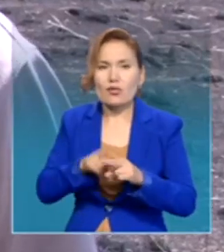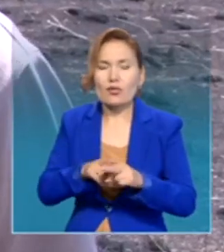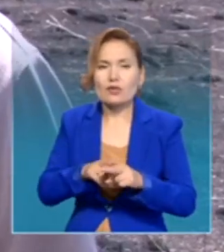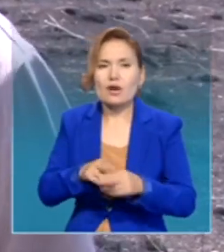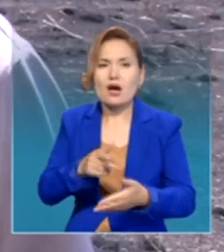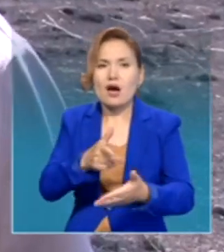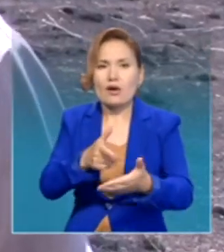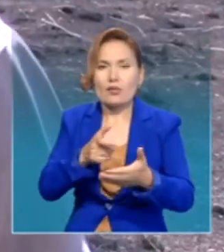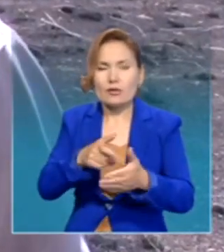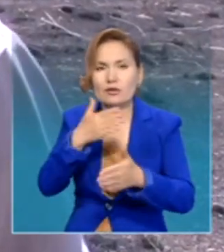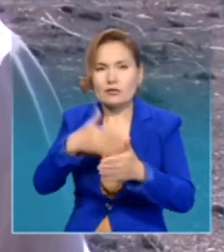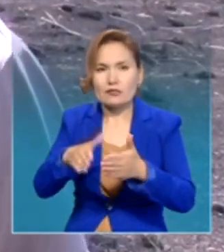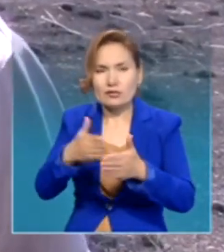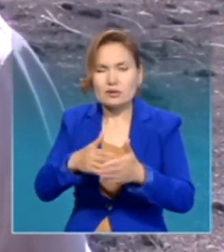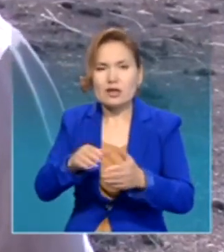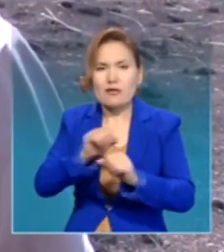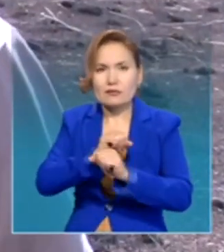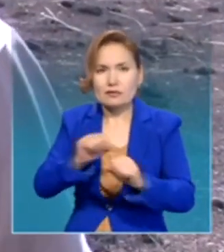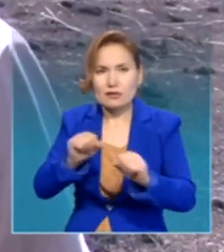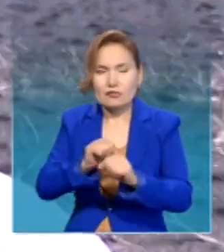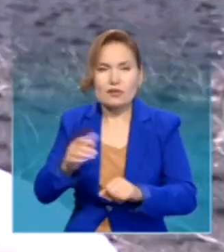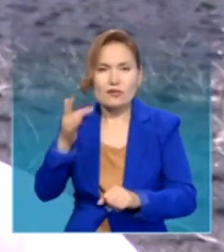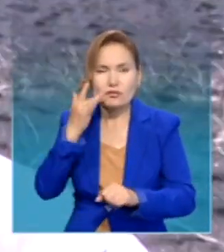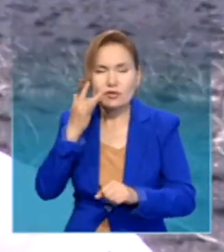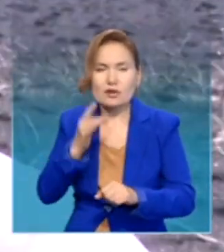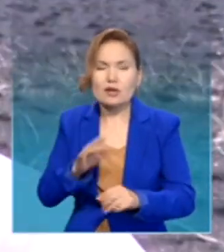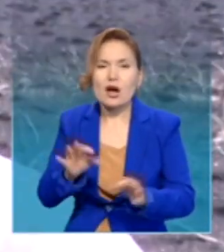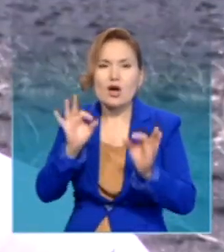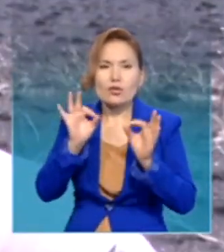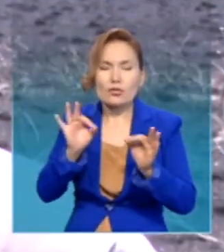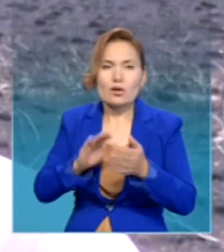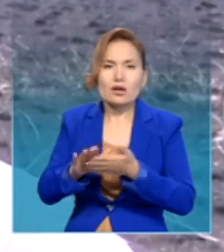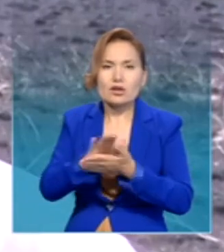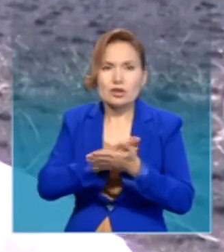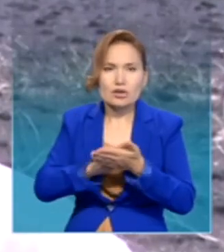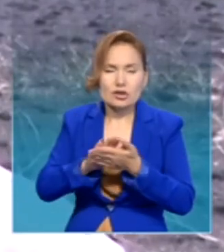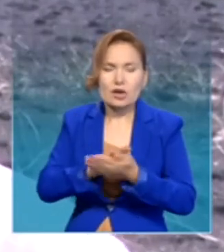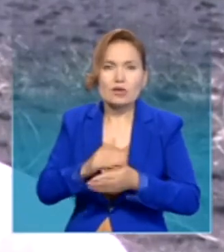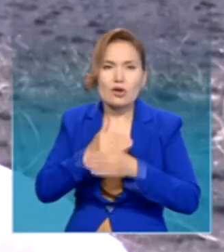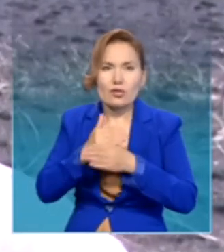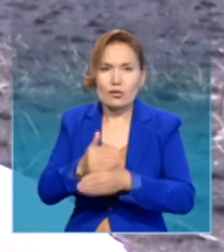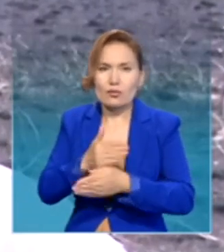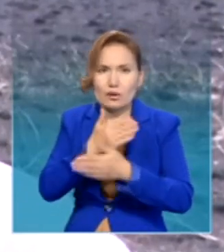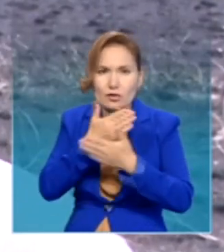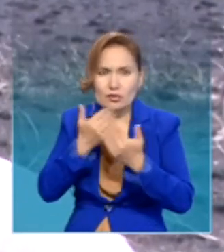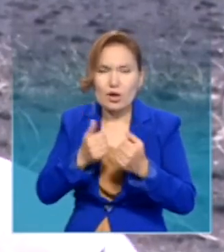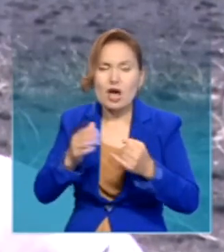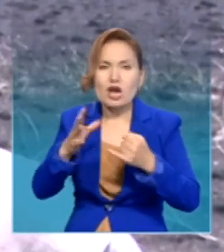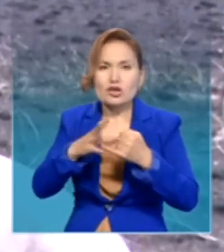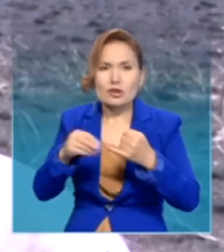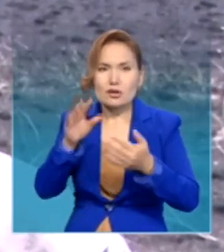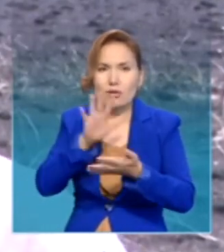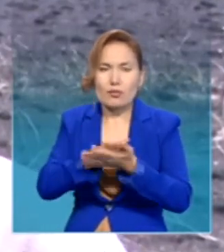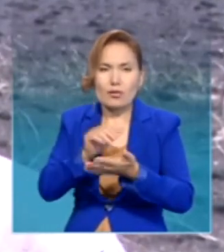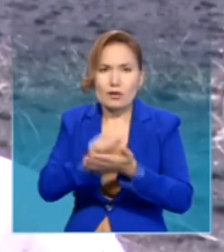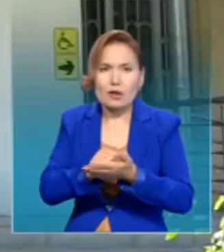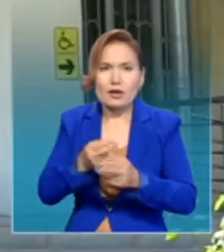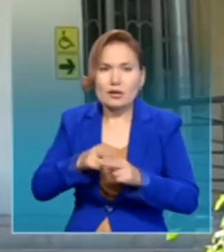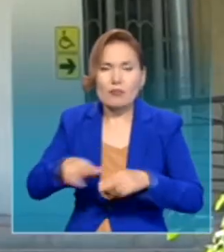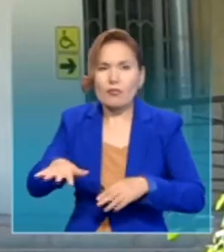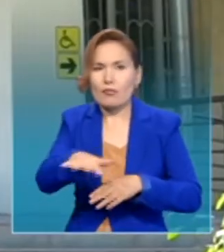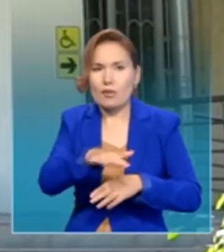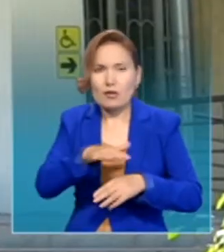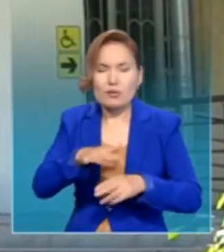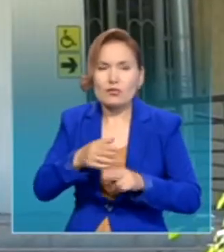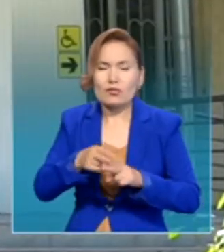безопасности ноль. Абсолютно ноль ғой. Бұл жерде мал шаруашылық жер. Бұл жерде полигон емес.